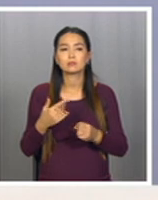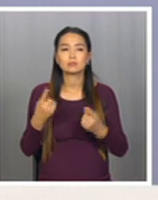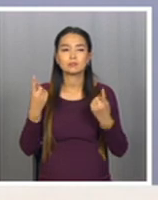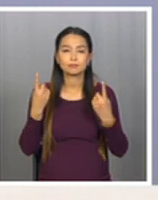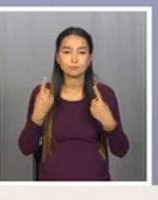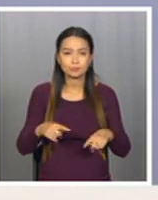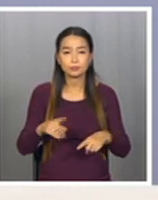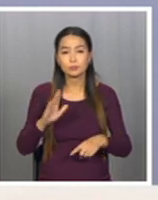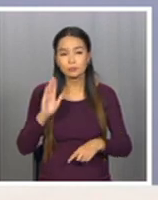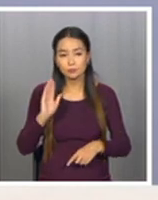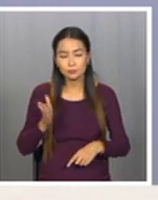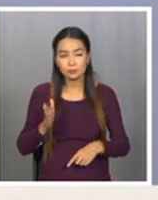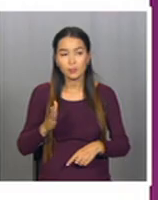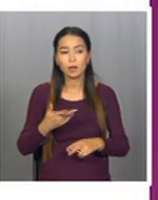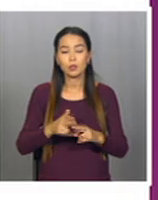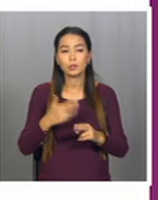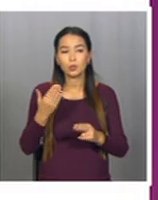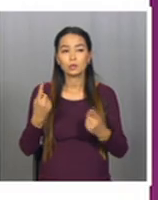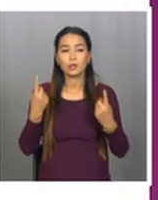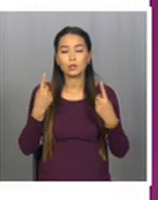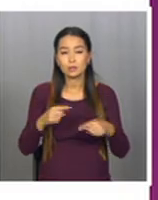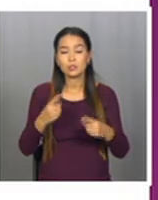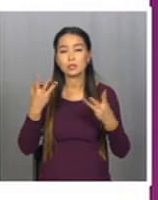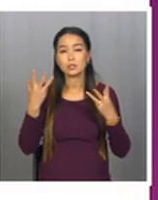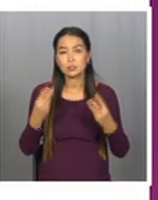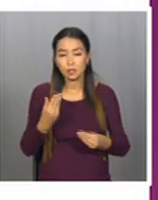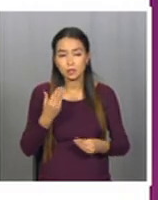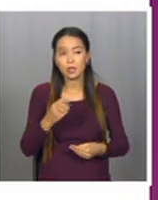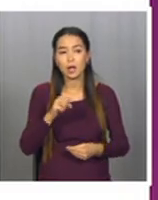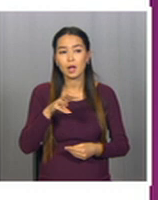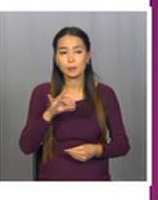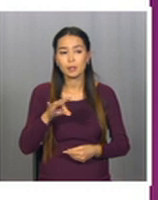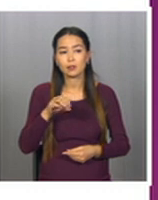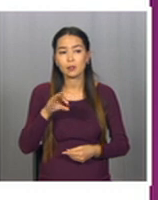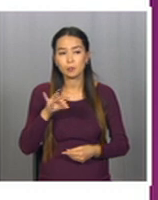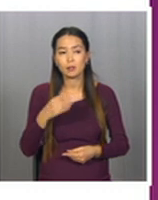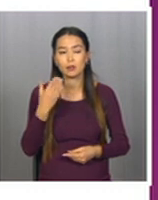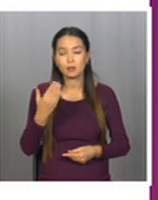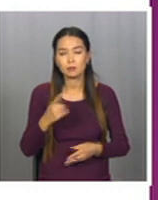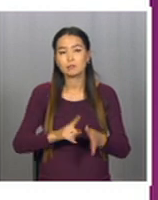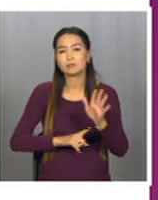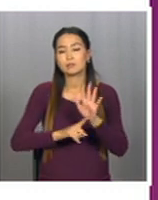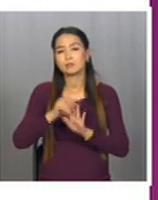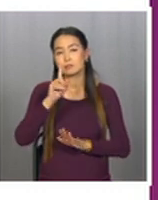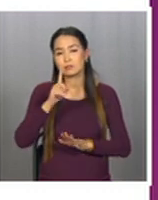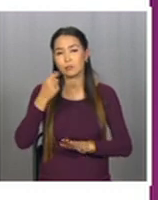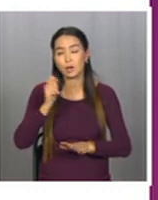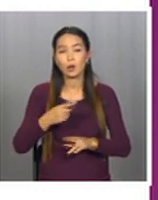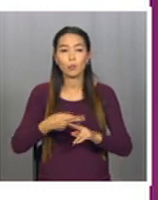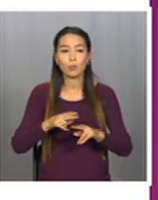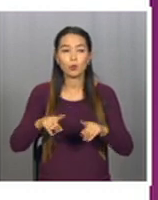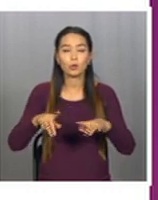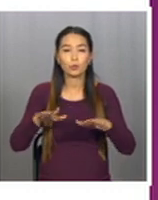ұшырады. Әсіресе құлдырауға ұшыраған кезең Әмір Темірдің шапқыншылығы кезеңдері. Бұл жерде